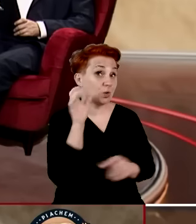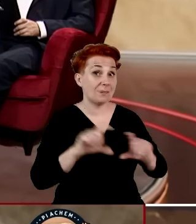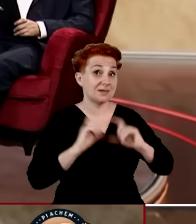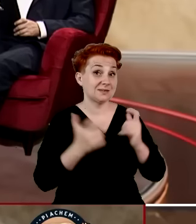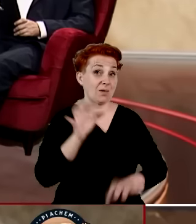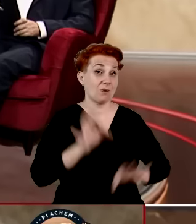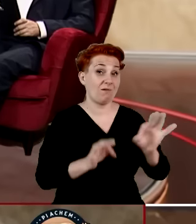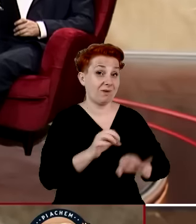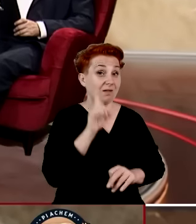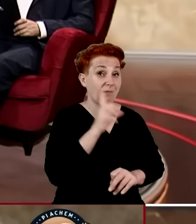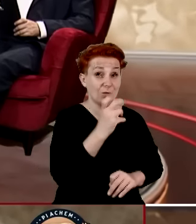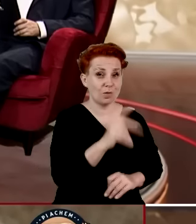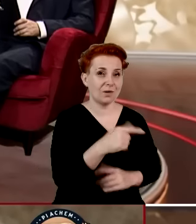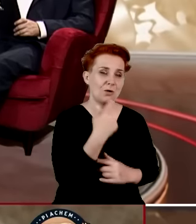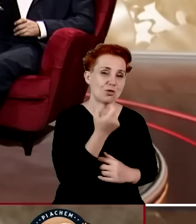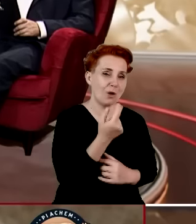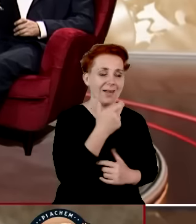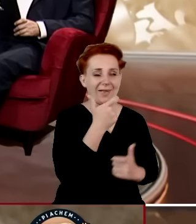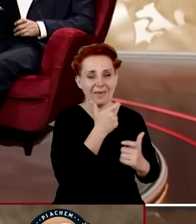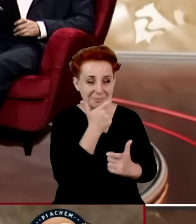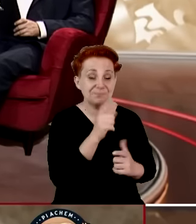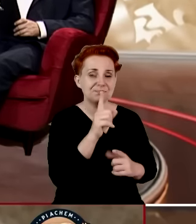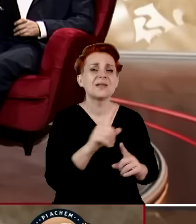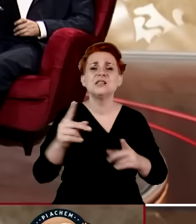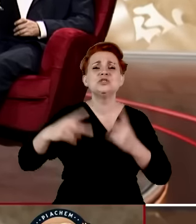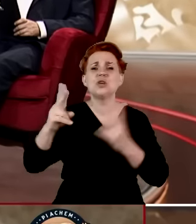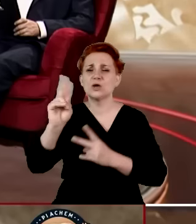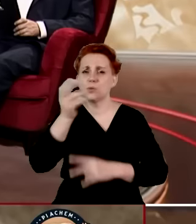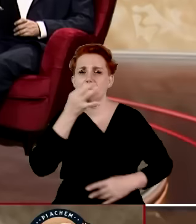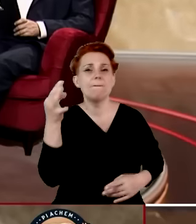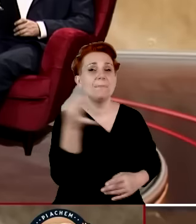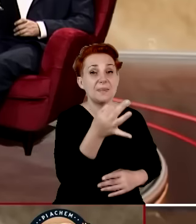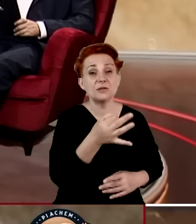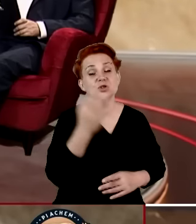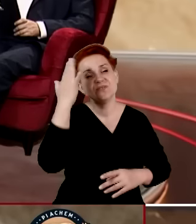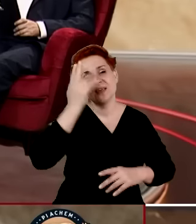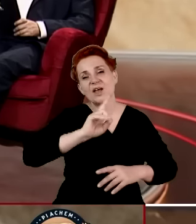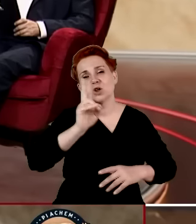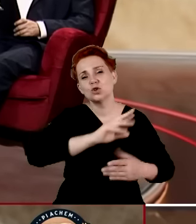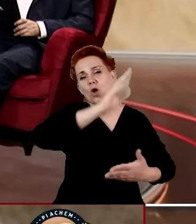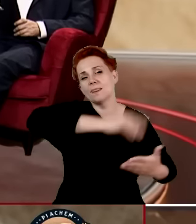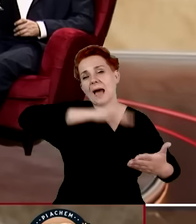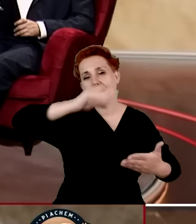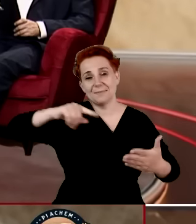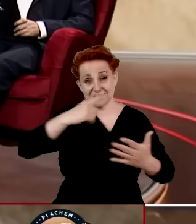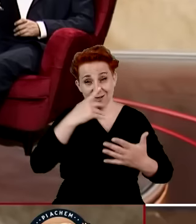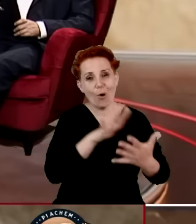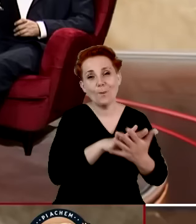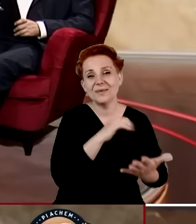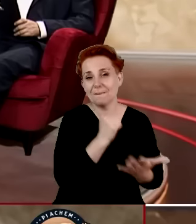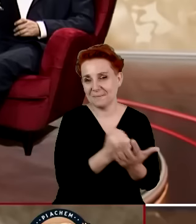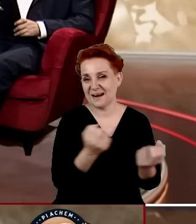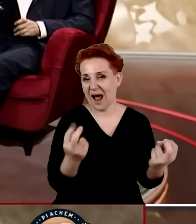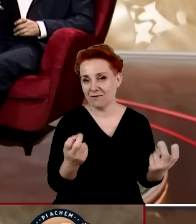wiemy, że opinia pochodzi od odpowiedniego eksperta, to wiemy, że może jakąś katedrę tworzenia takich opinii, bo to słuchajcie, Ola zrobiła na ten temat